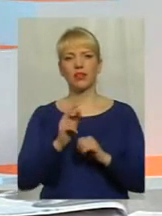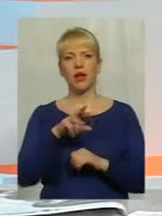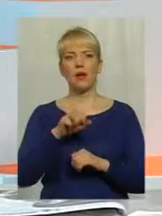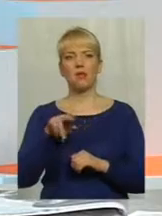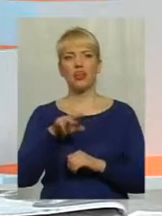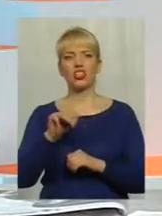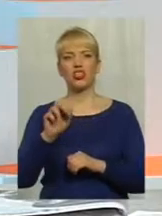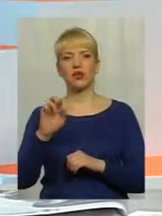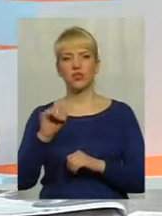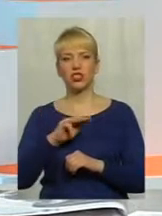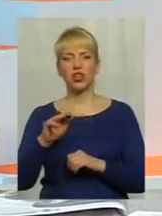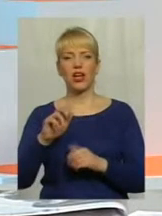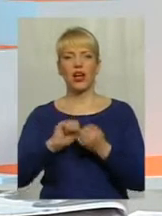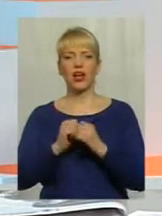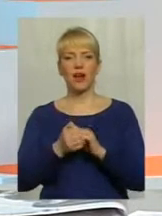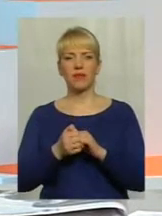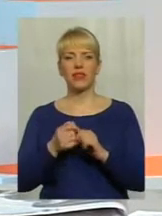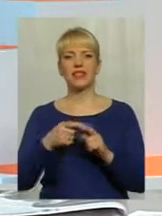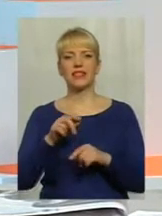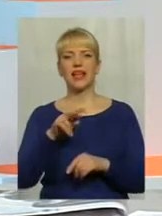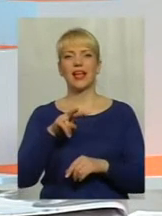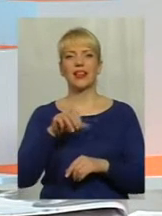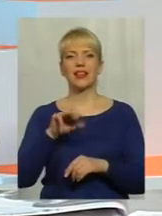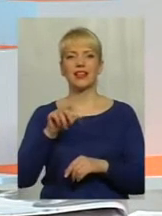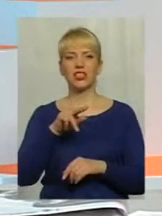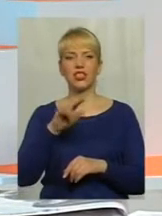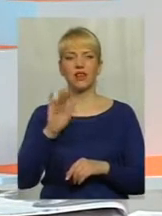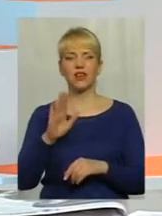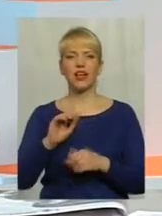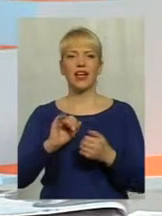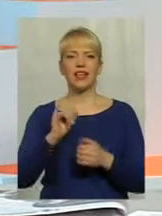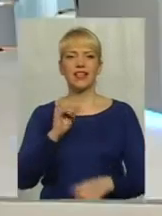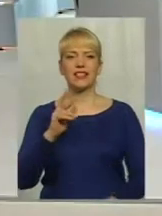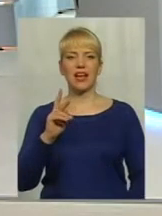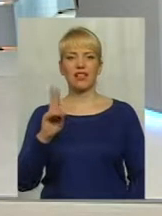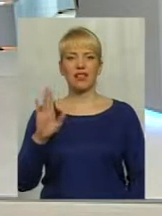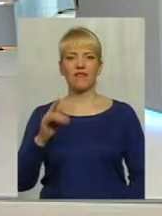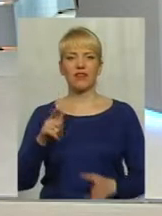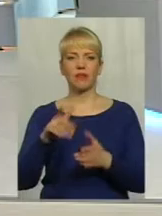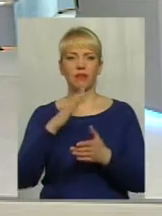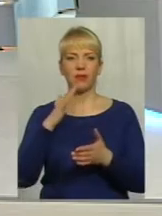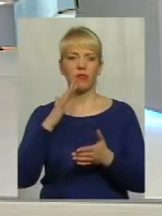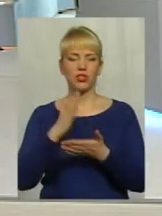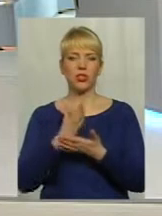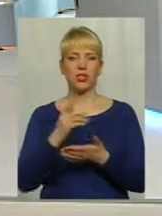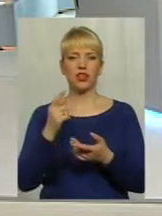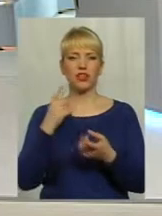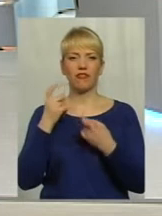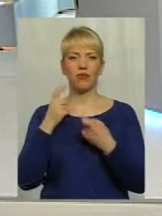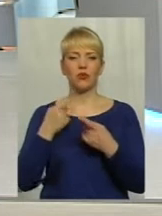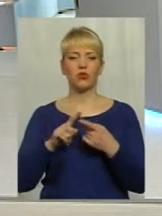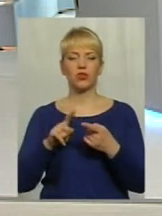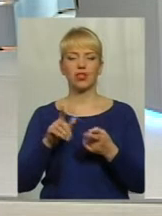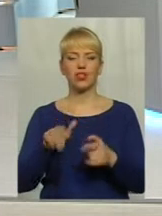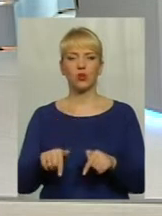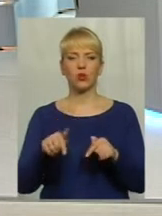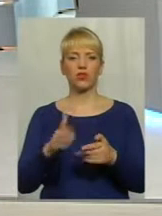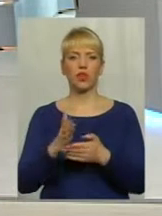як Кам'янець, як Витичев, як Ізясав, вони в собі мають оцю інформацію. І тут є можливість доторкнутися до живої